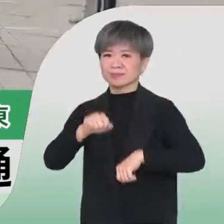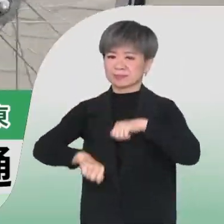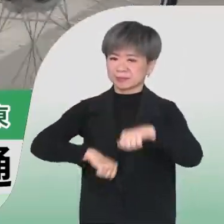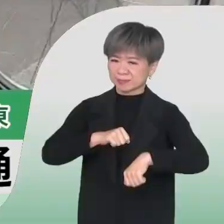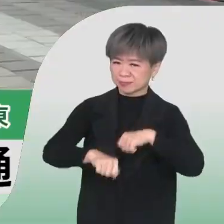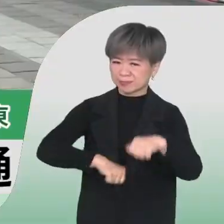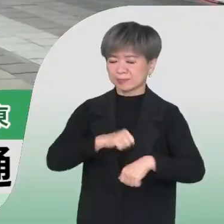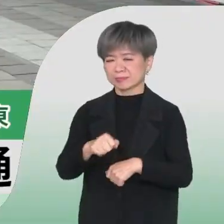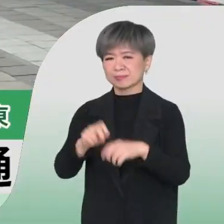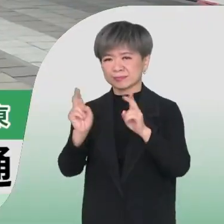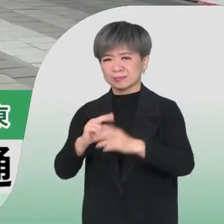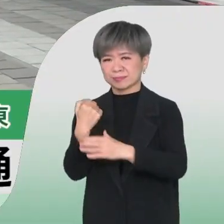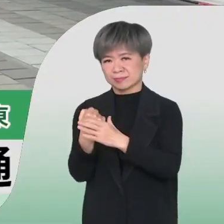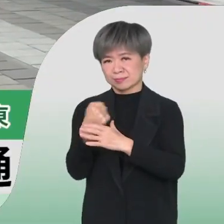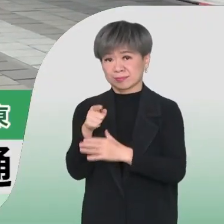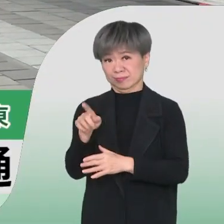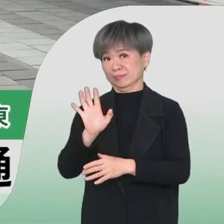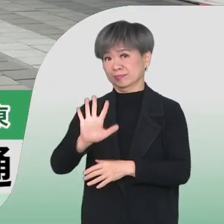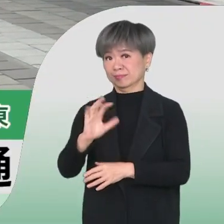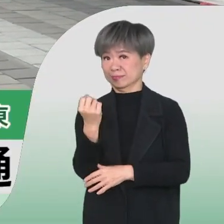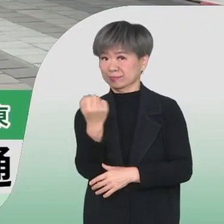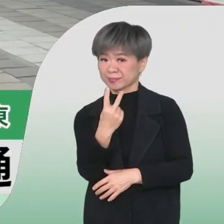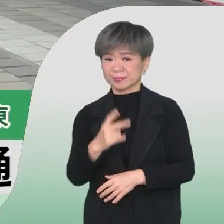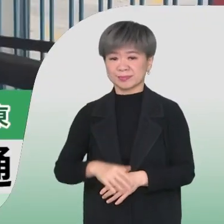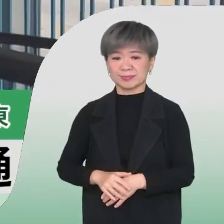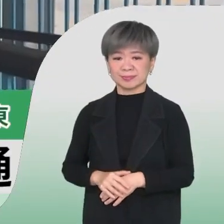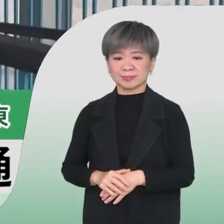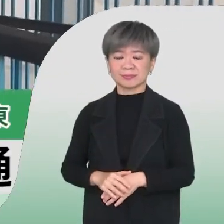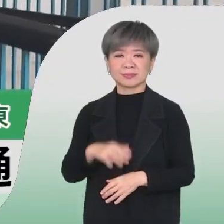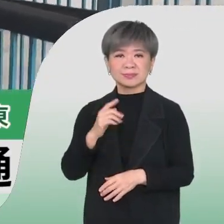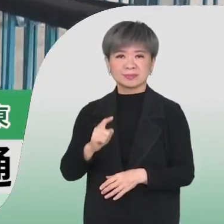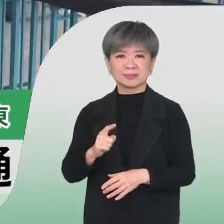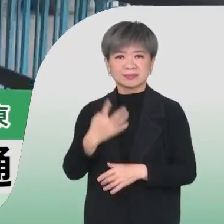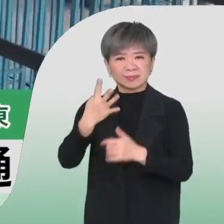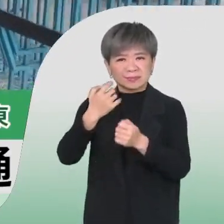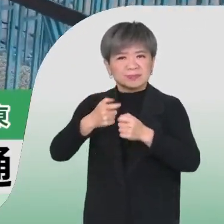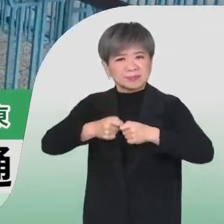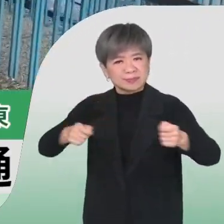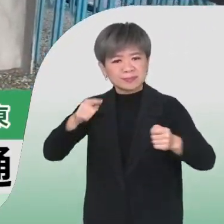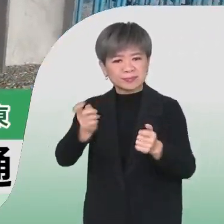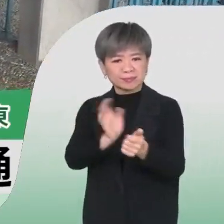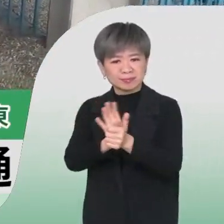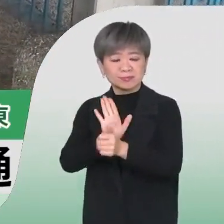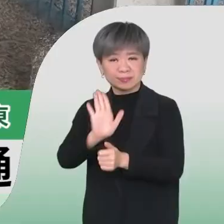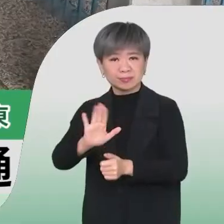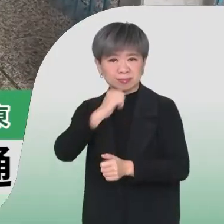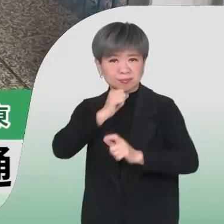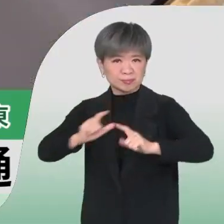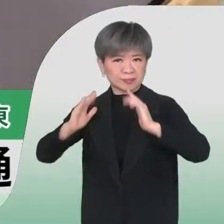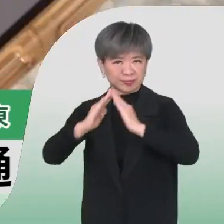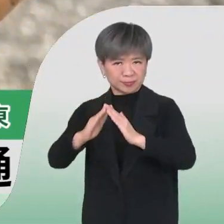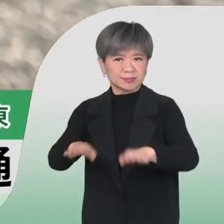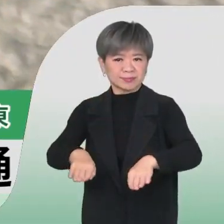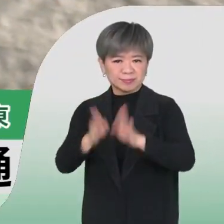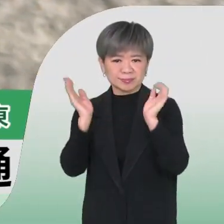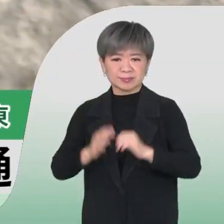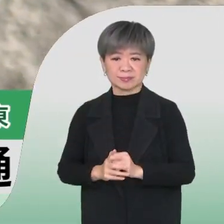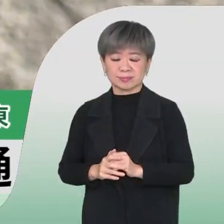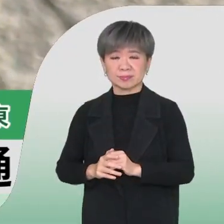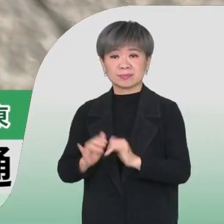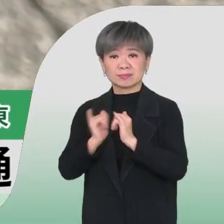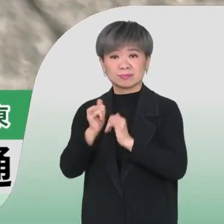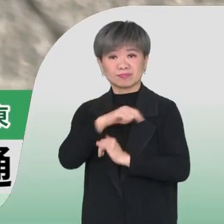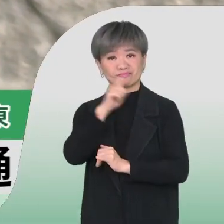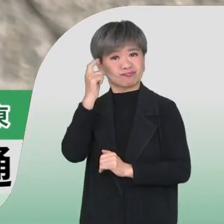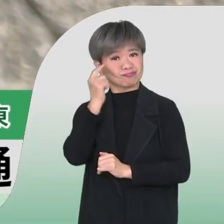车来去。在态度飞梯区最近作为几下年的强强私人车服务，在台东市开始营运，民众老年下都